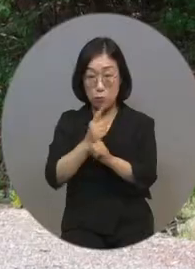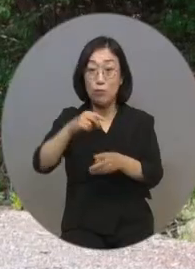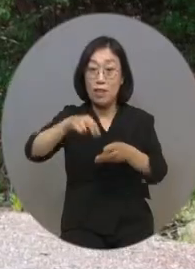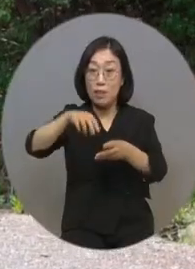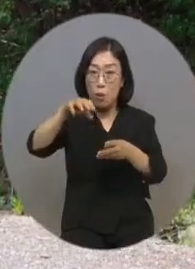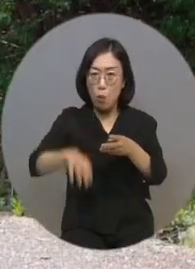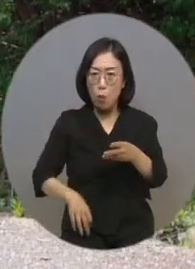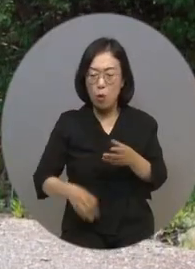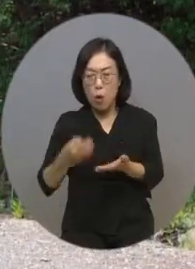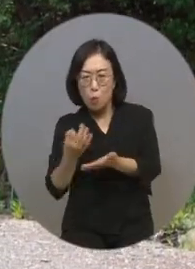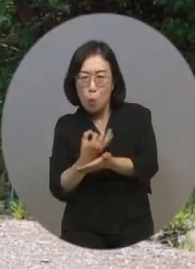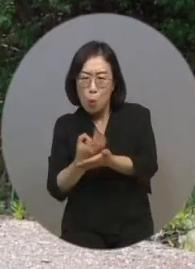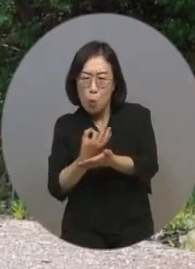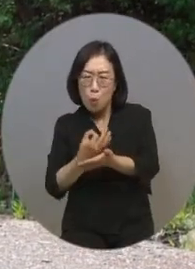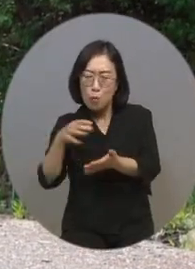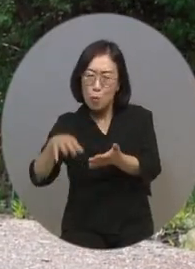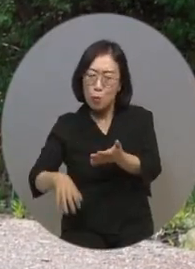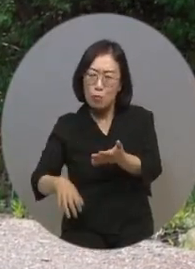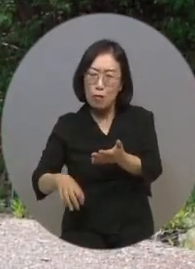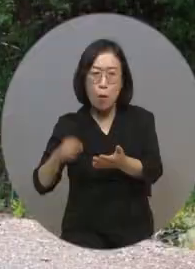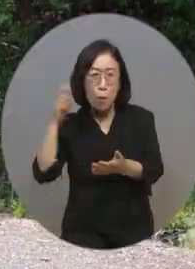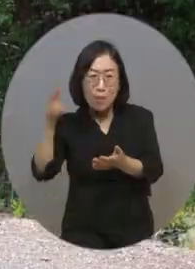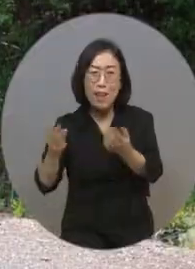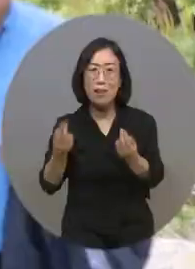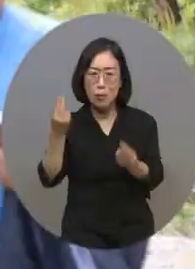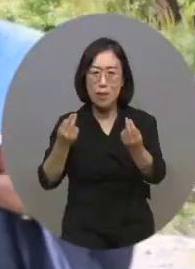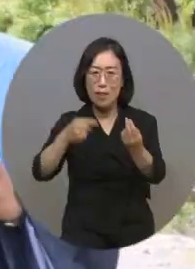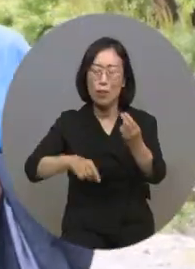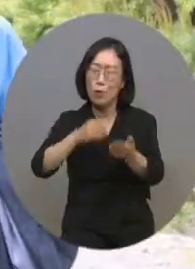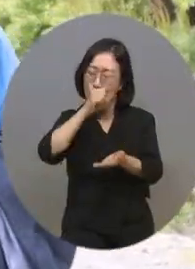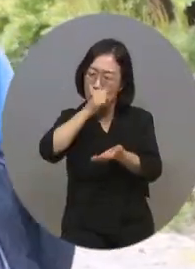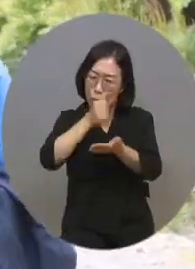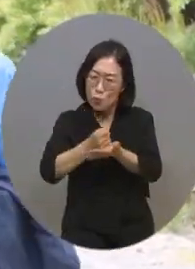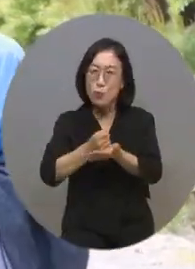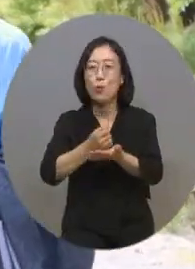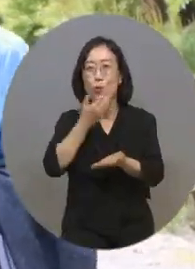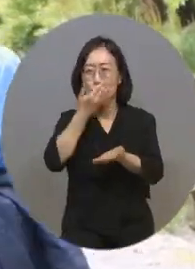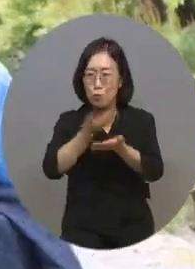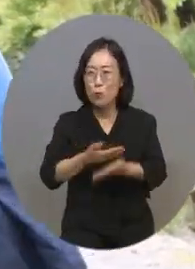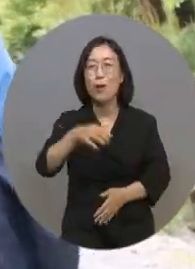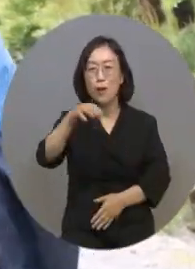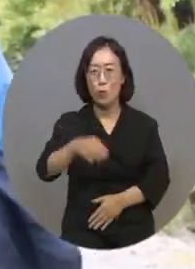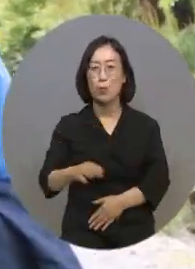이익만을 추구하는 리조트보다 한층 가치 있는 일이 될 거라고 이들은 믿고 있습니다.